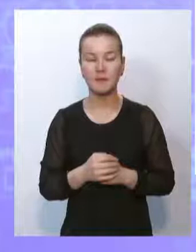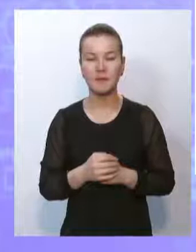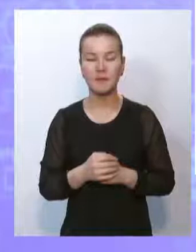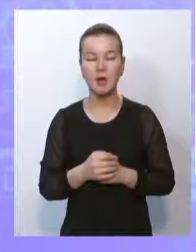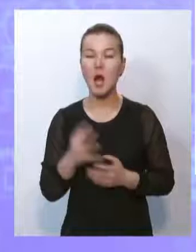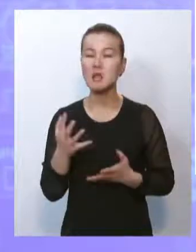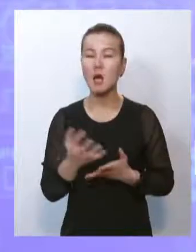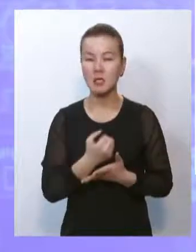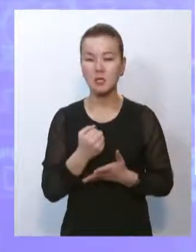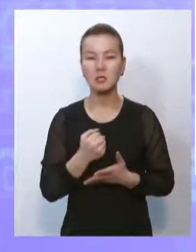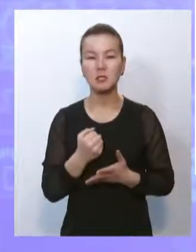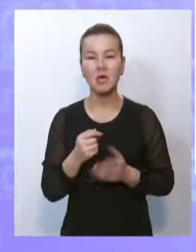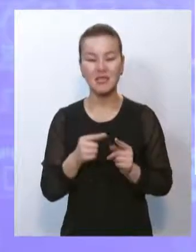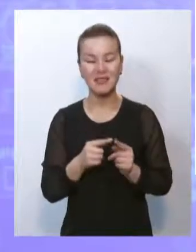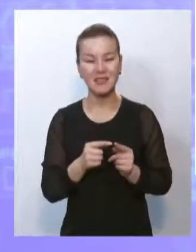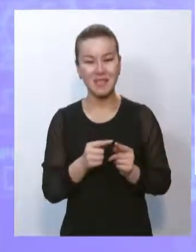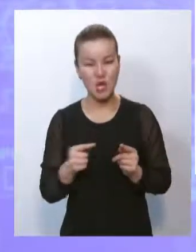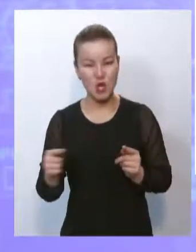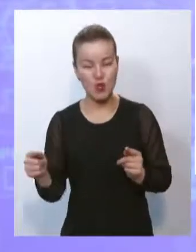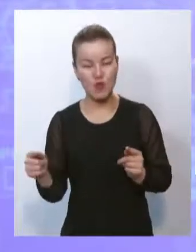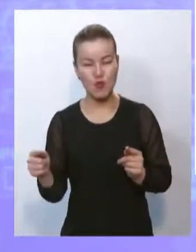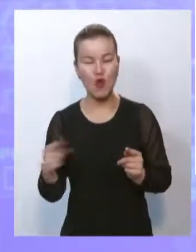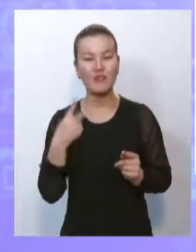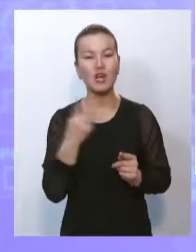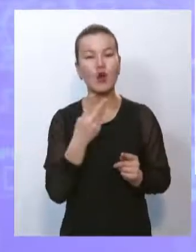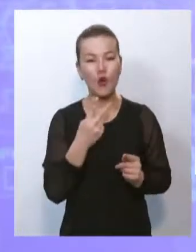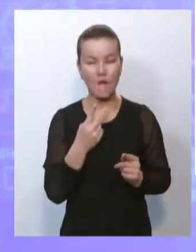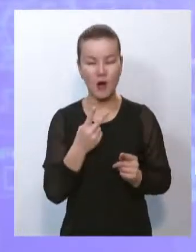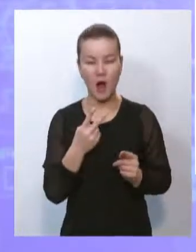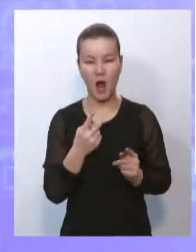найдите длину 2 отрезка